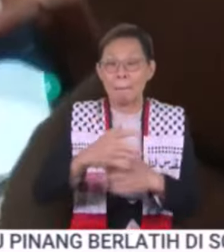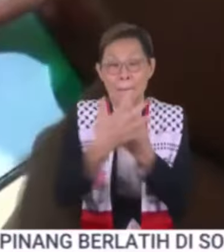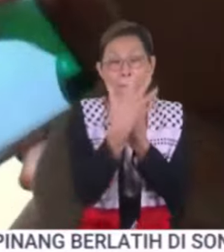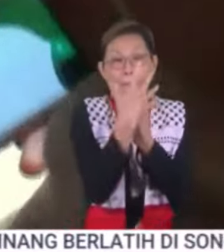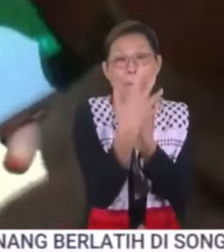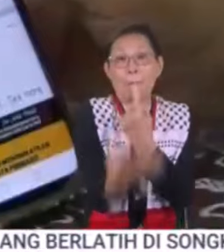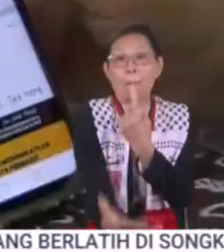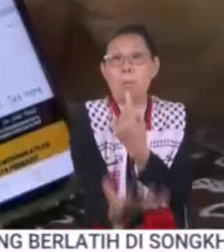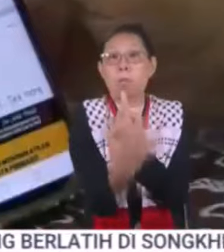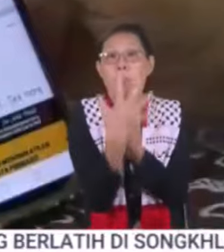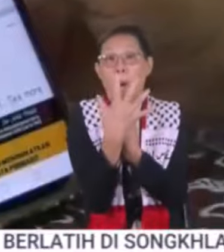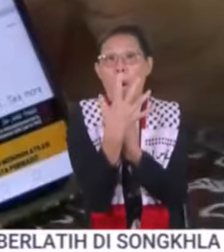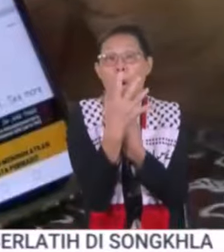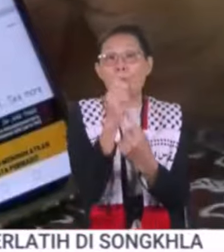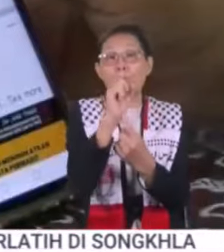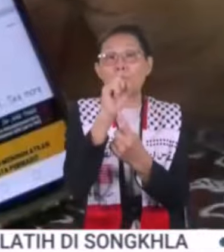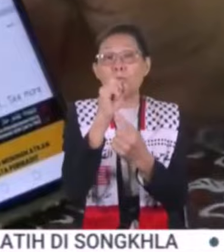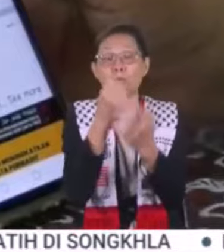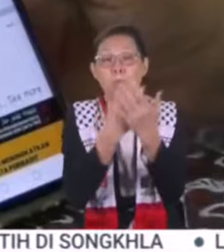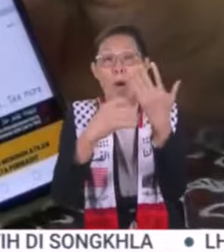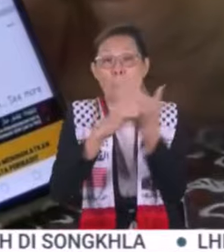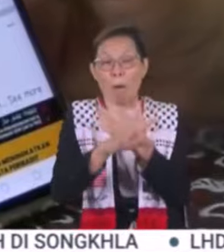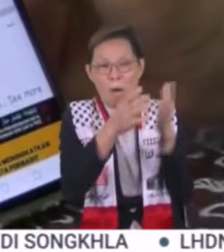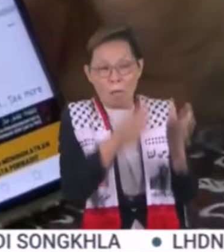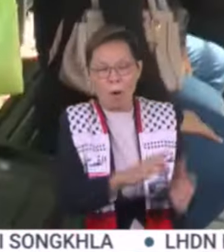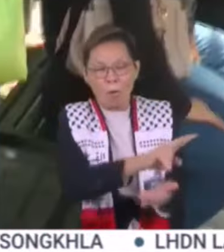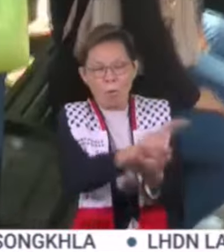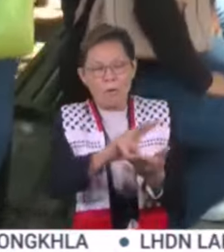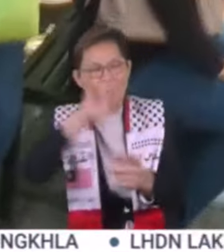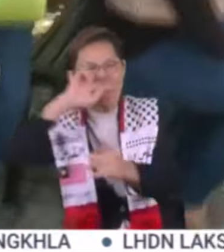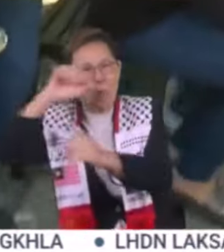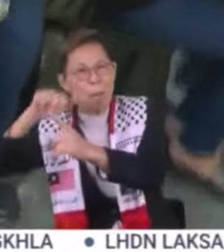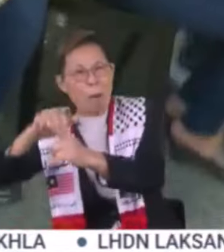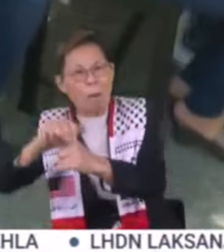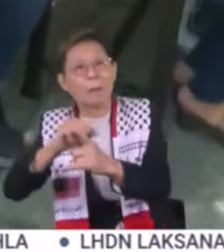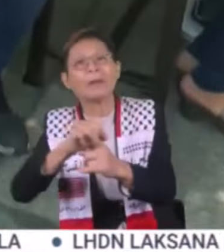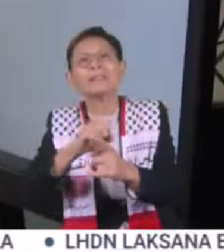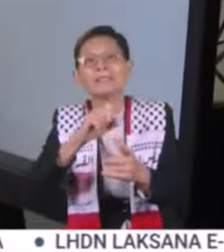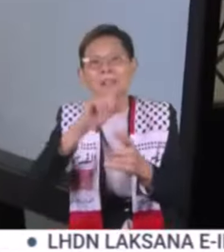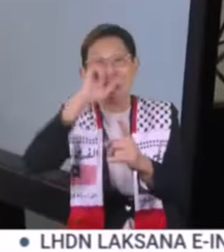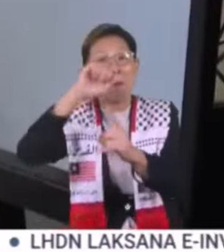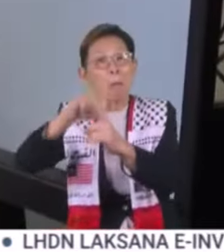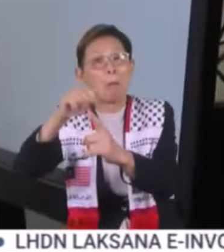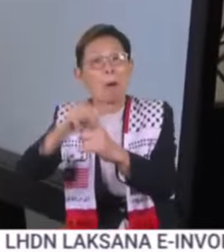terkenal Khairul Amin yang menjadi mangsa video palsu di media sosial.